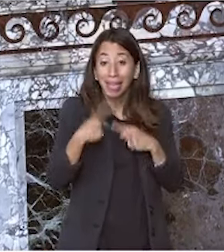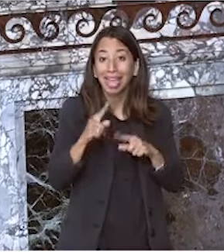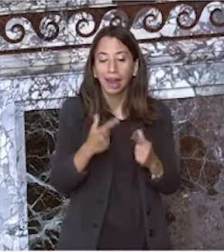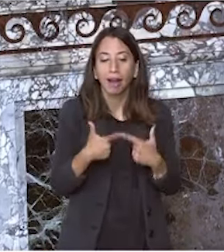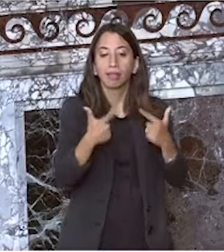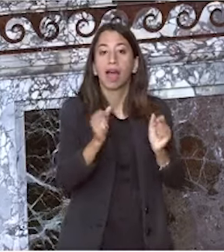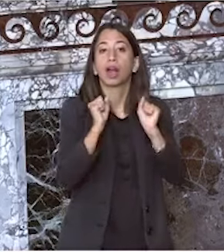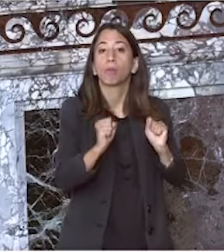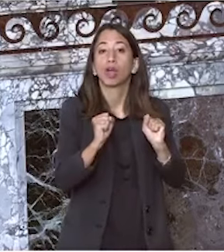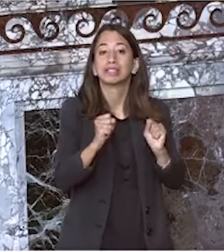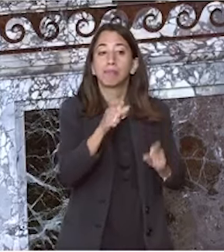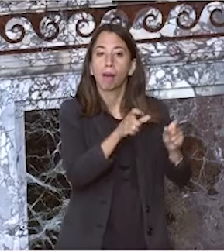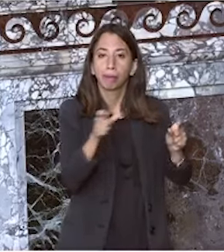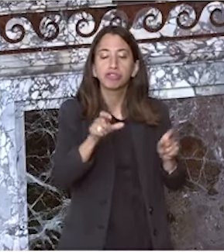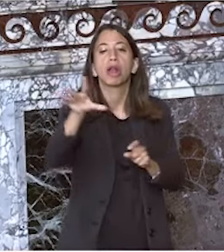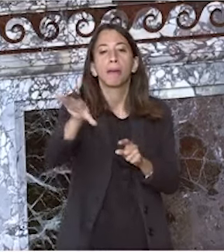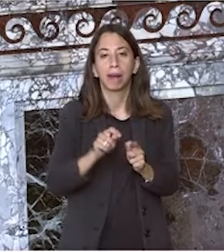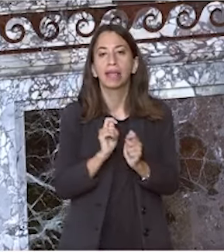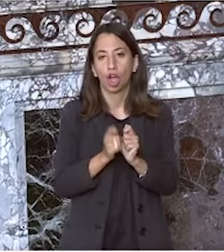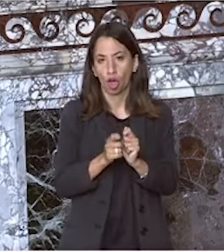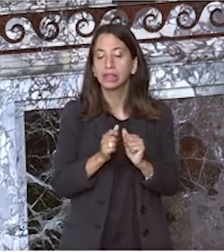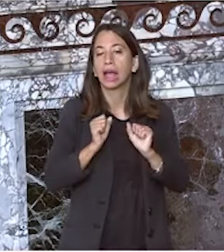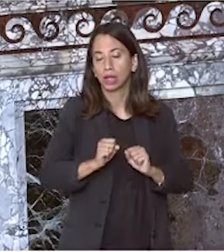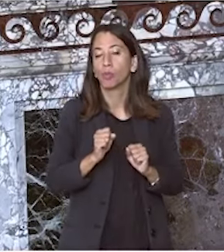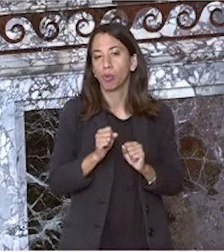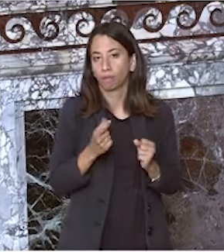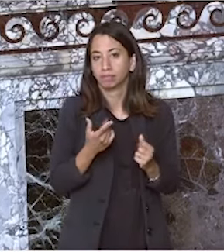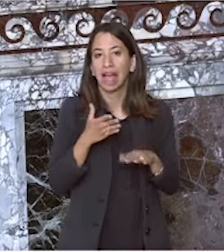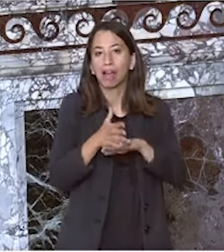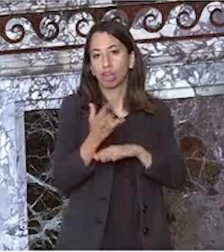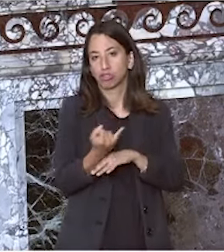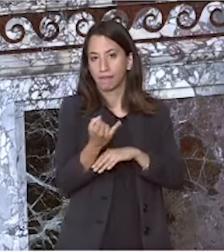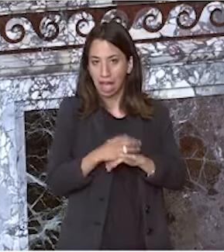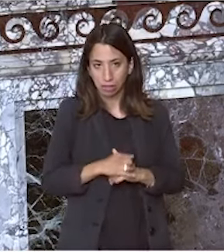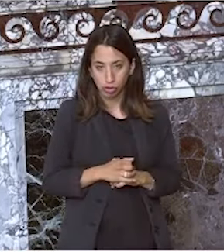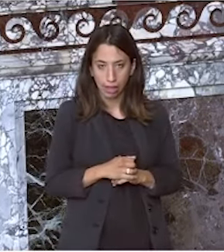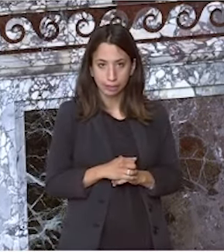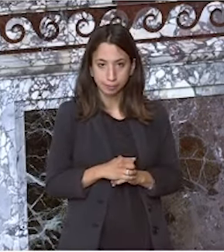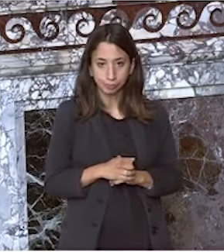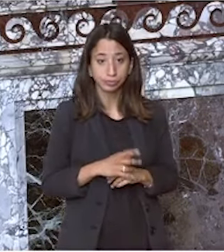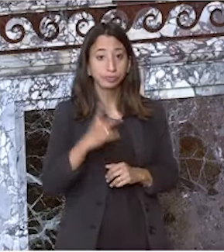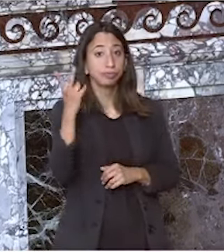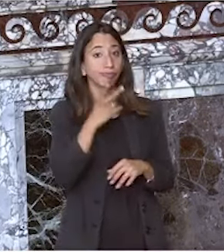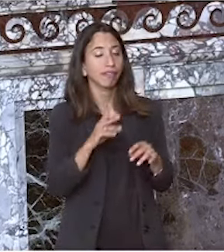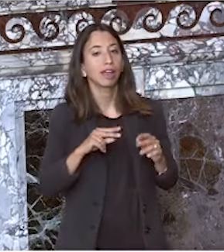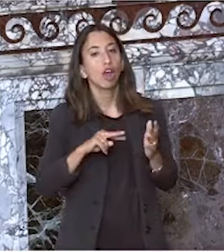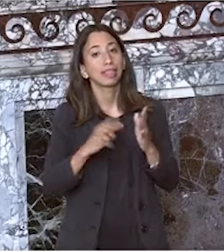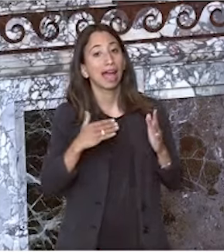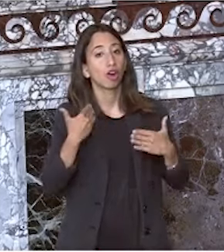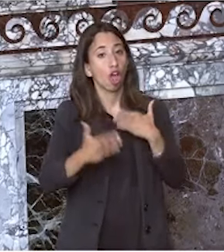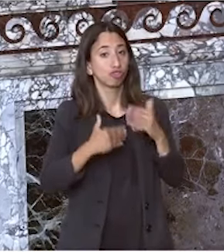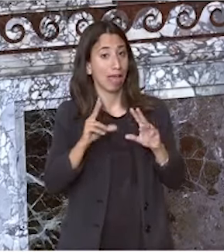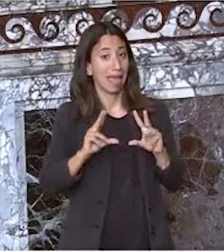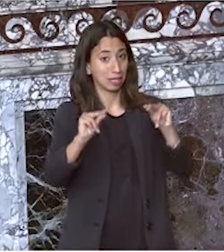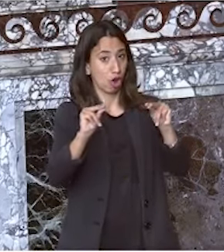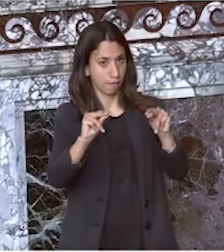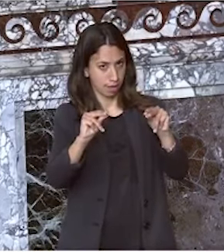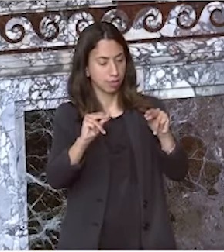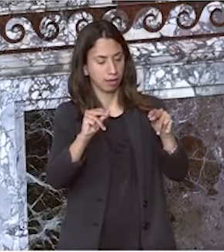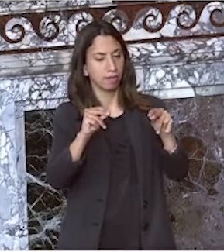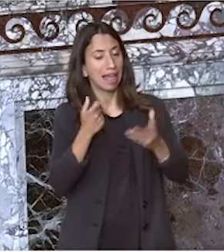contante presso gli esercizi commerciali. Gli investimenti in tecnologie innovative realizzati dagli intermediari italiani